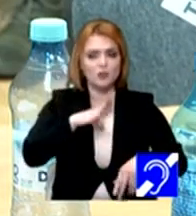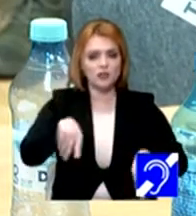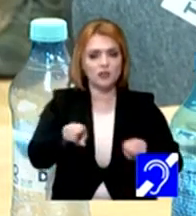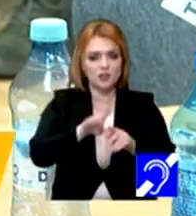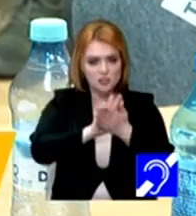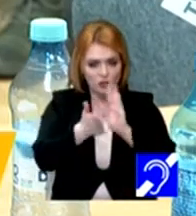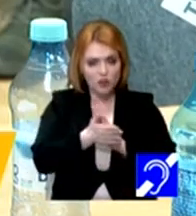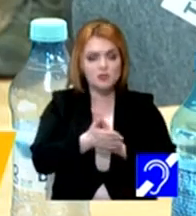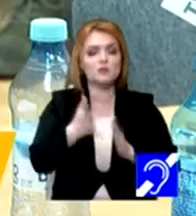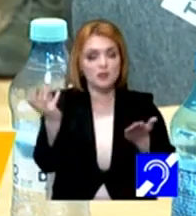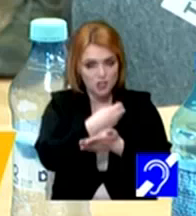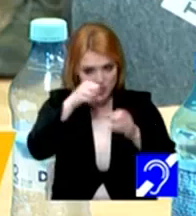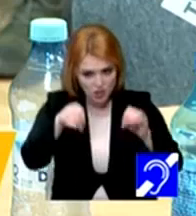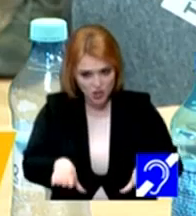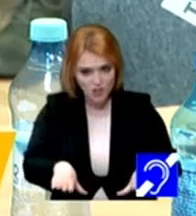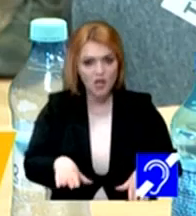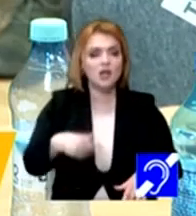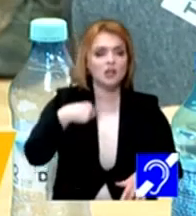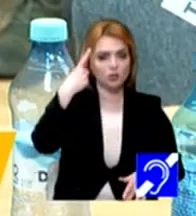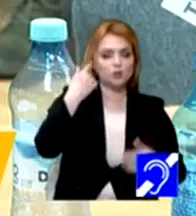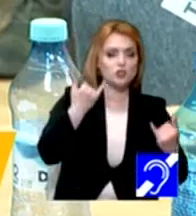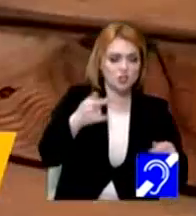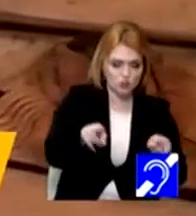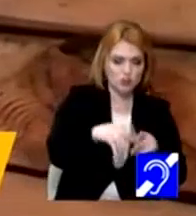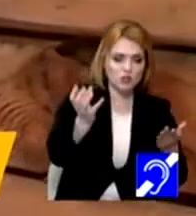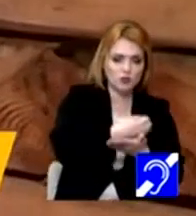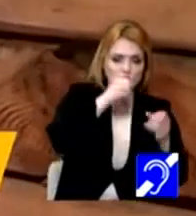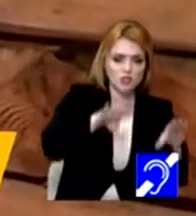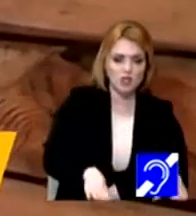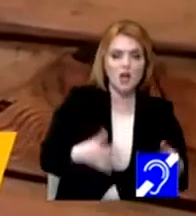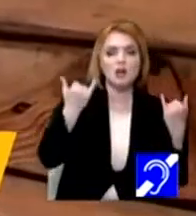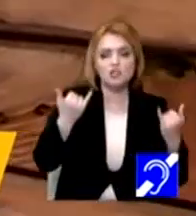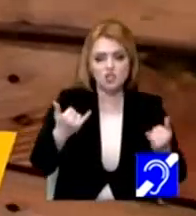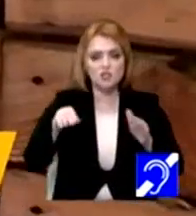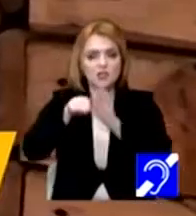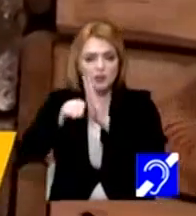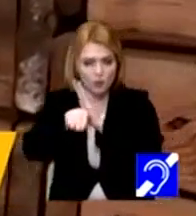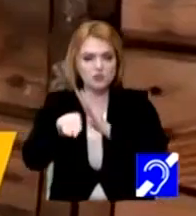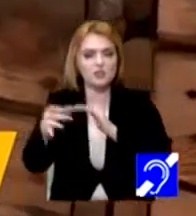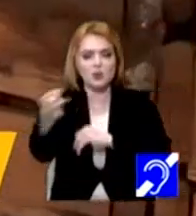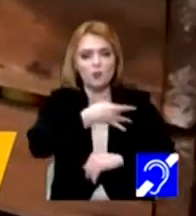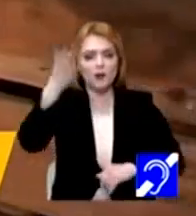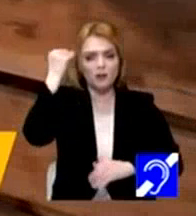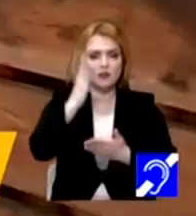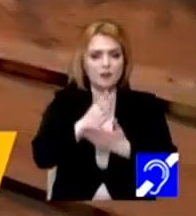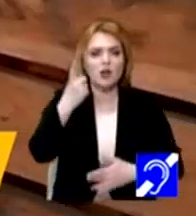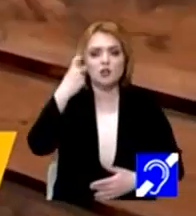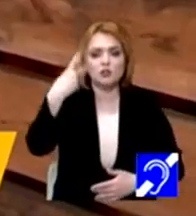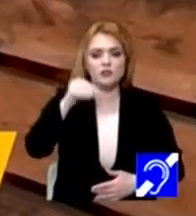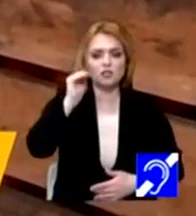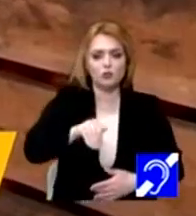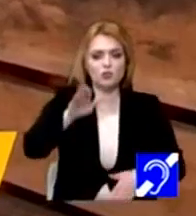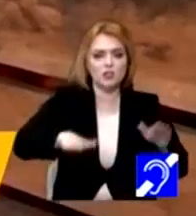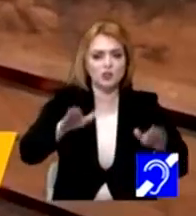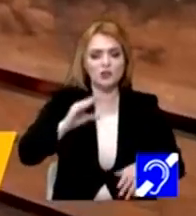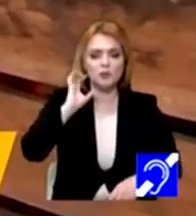am ieșit din ele și socot că și acum o să găsim o soluție. În prezent, în depozitele din Republica Moldova sunt peste 120.000